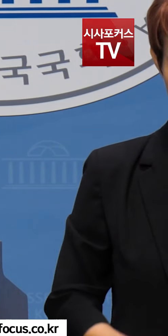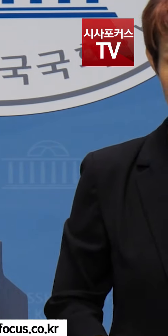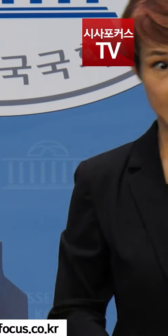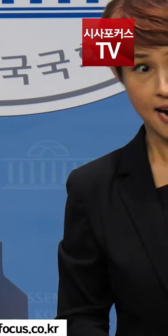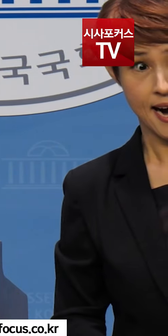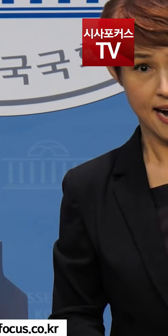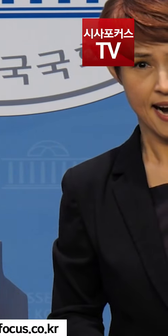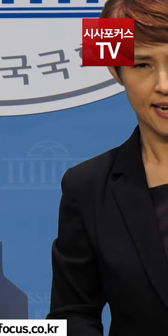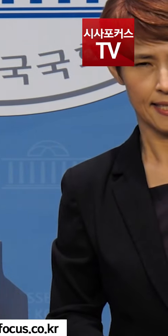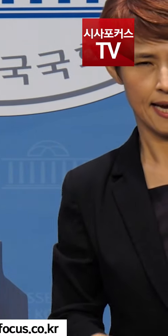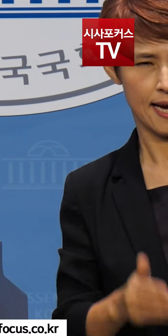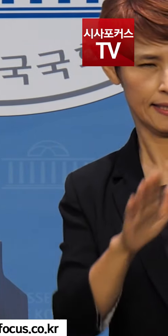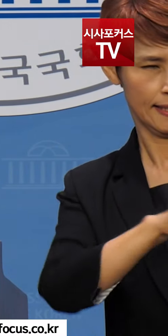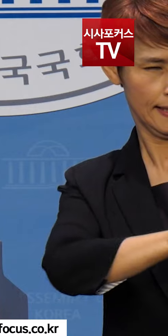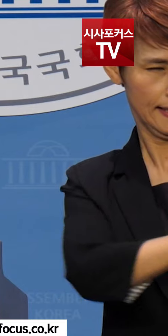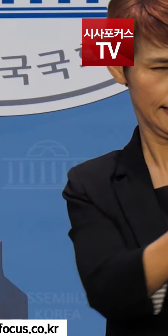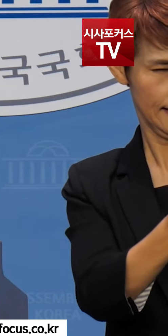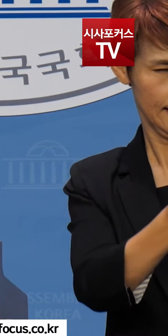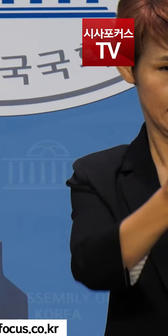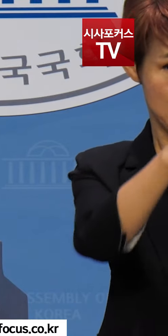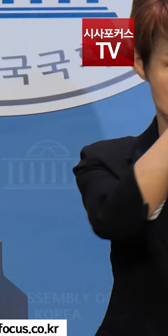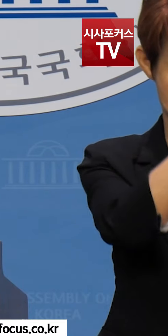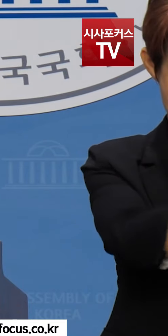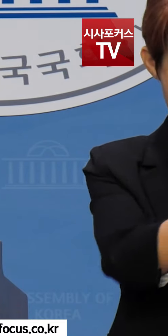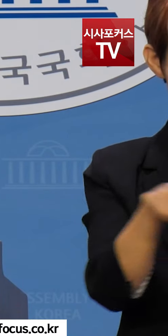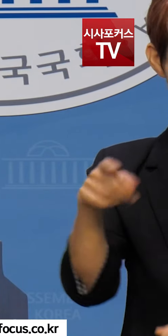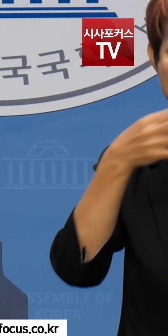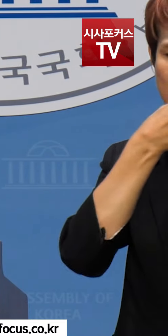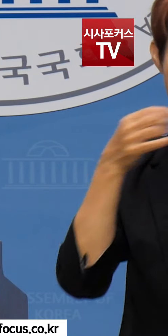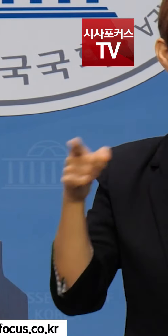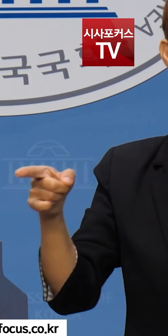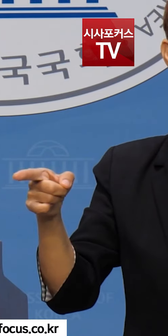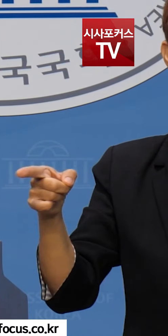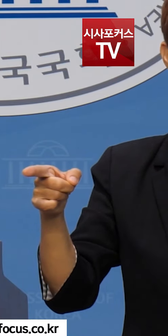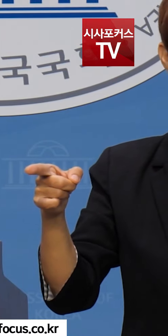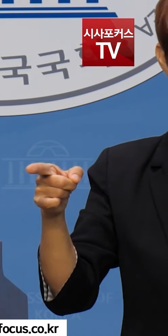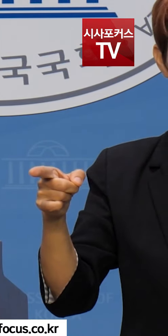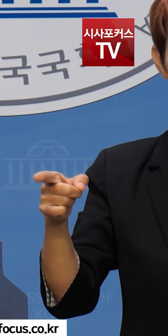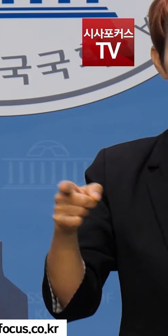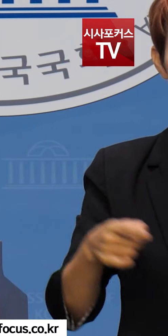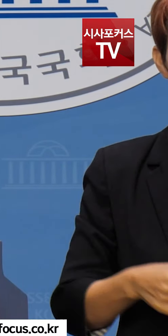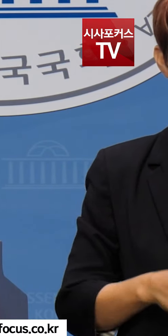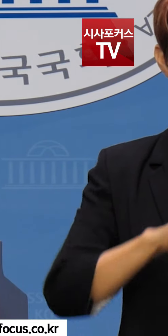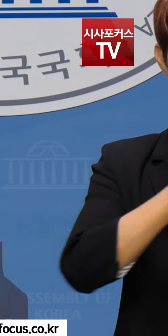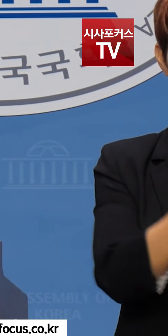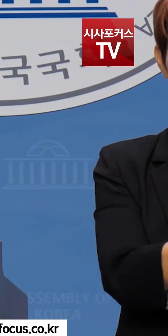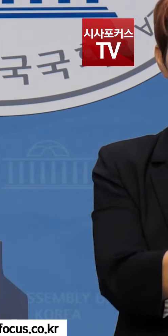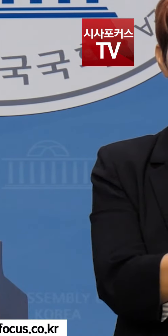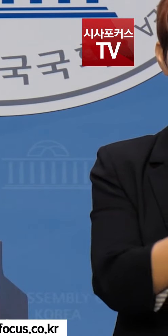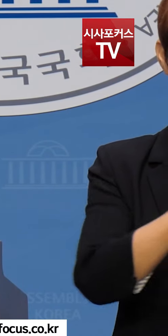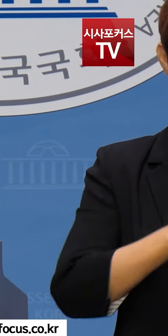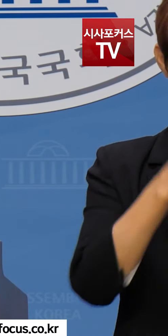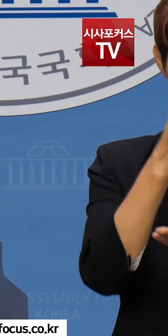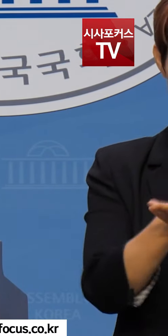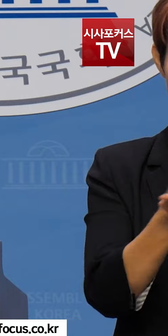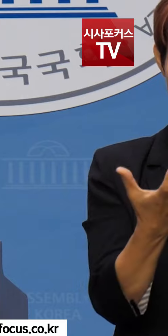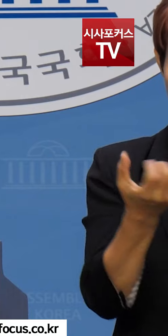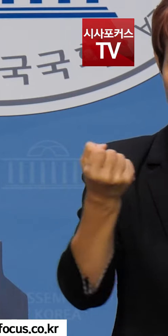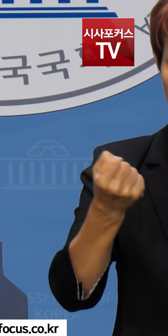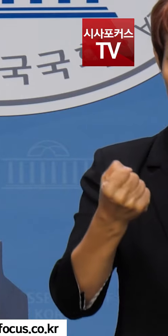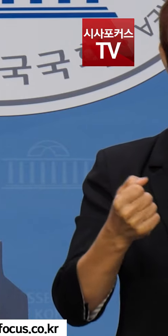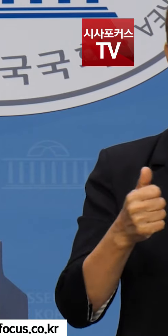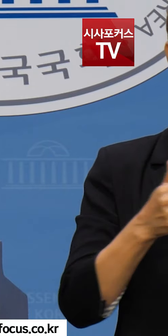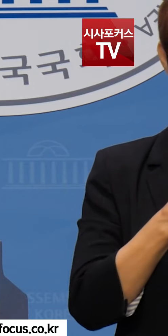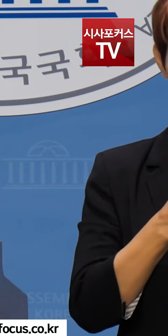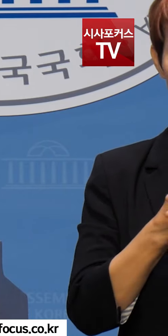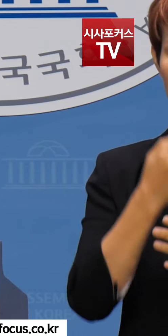있다면 모두 제거해야겠다는 야욕을 품은 것입니다. 삼권 분립을 철저히 무시하고